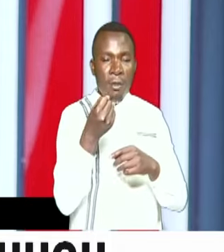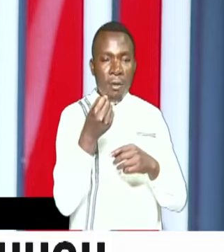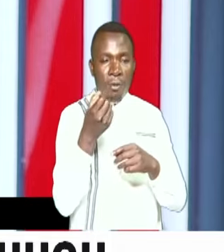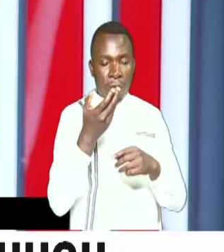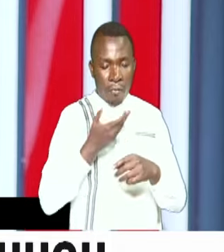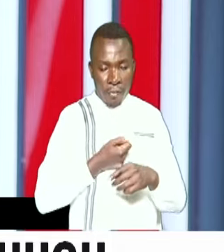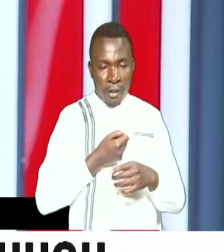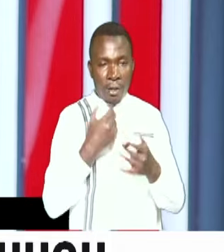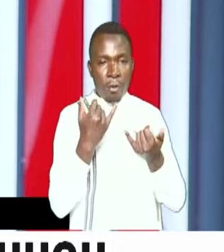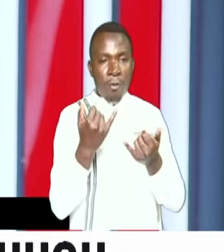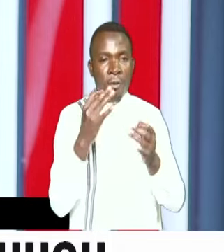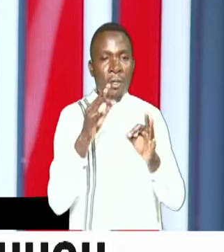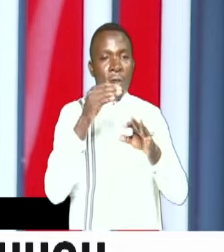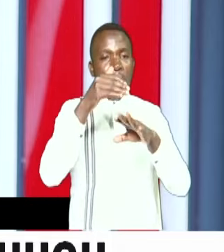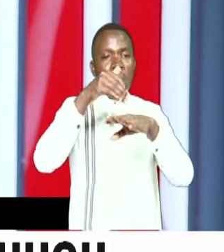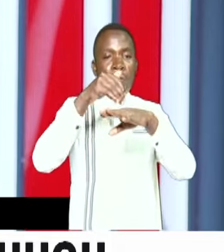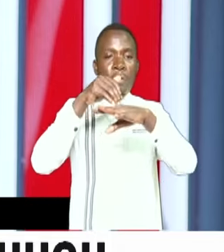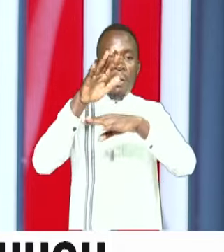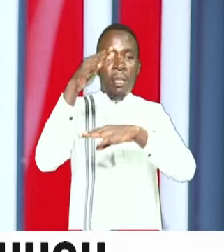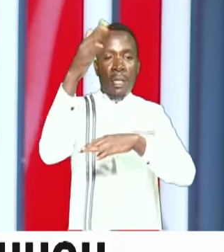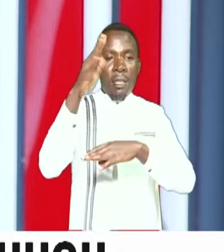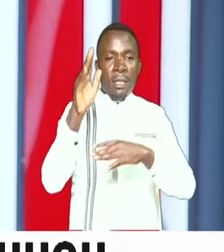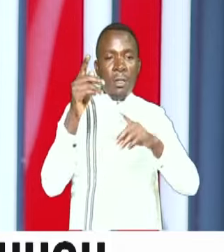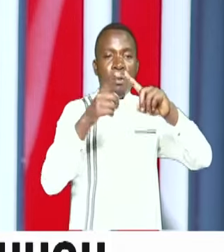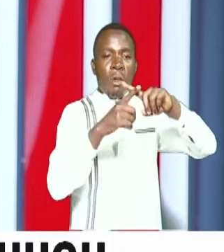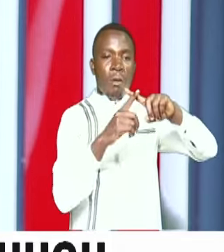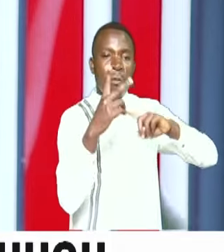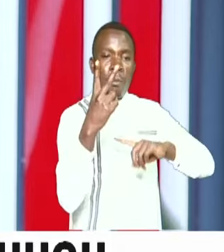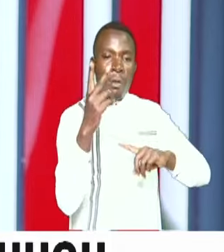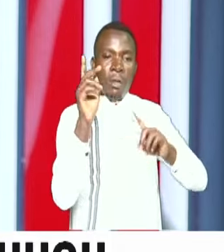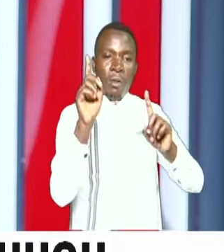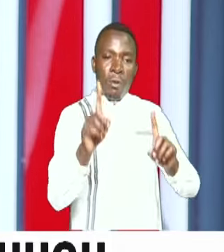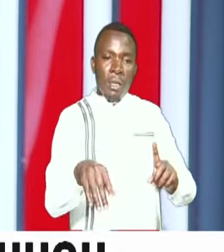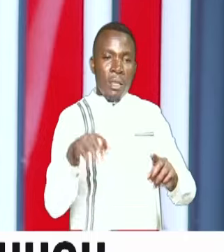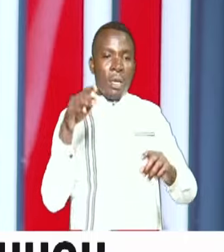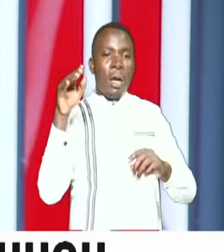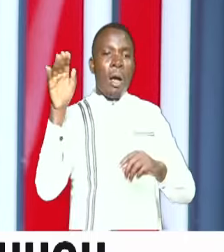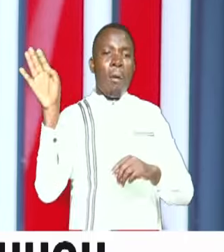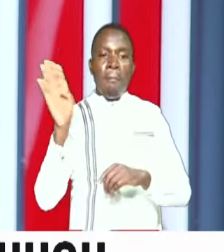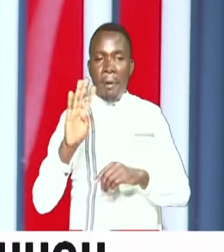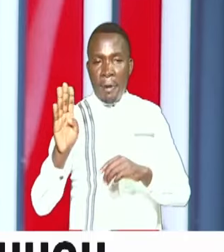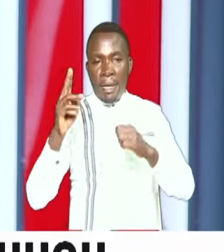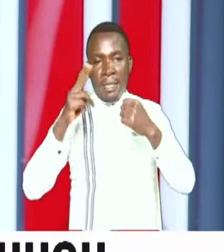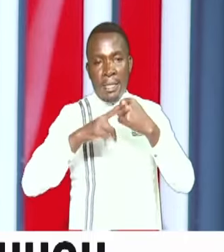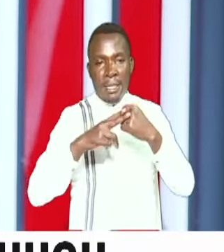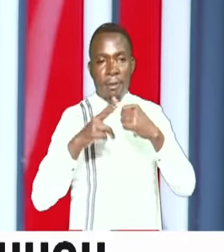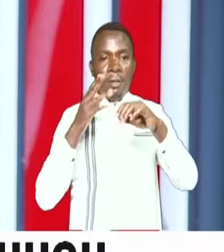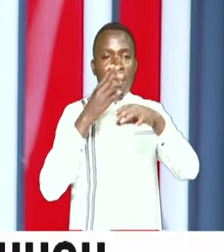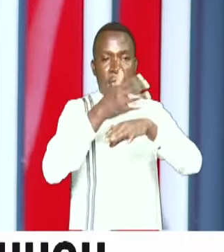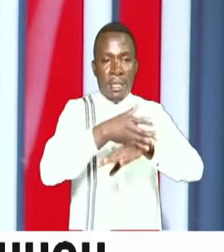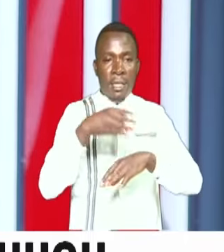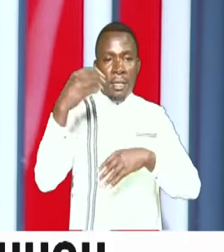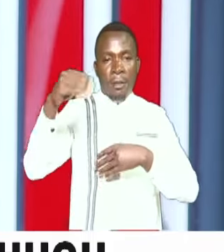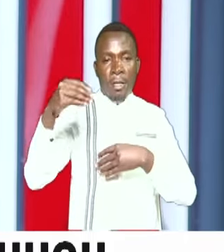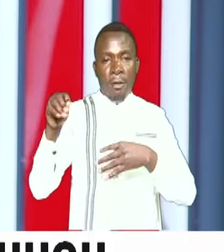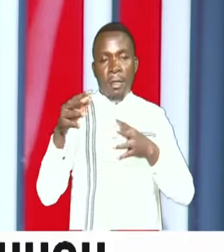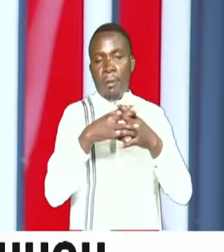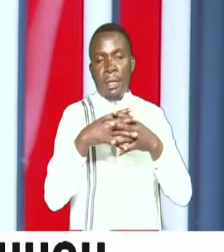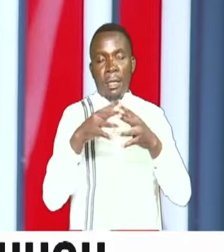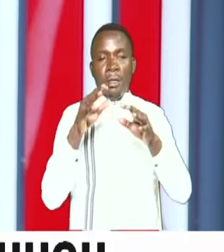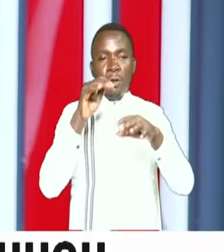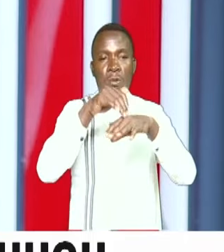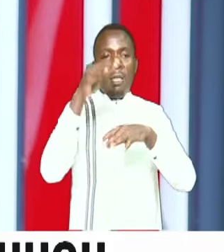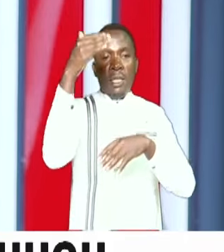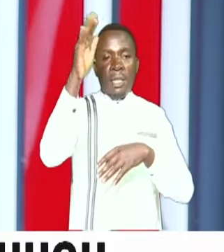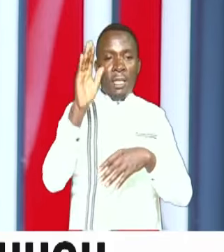ubu ngubu ibyoherezwa mu mahanga tugakuba kabiri tukageza kuri miliyari 7 zirengaho gato z'amadolari y'ibyo twohereza mu mahanga buri